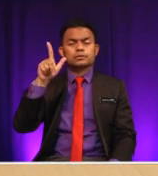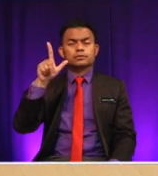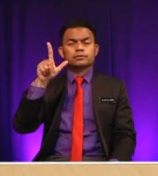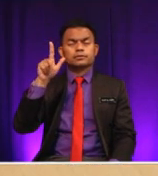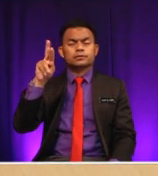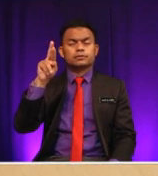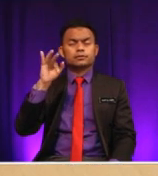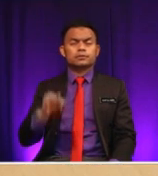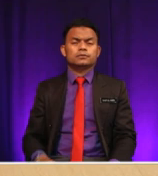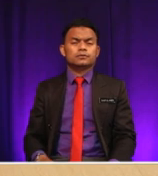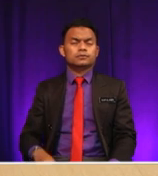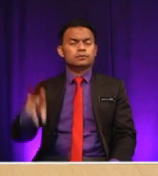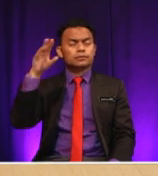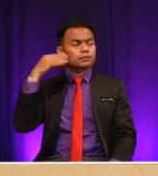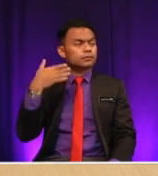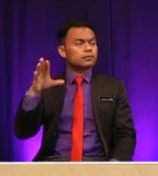Irfan